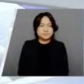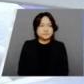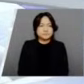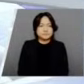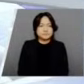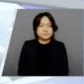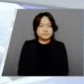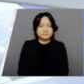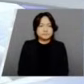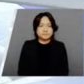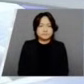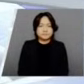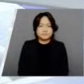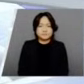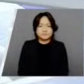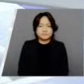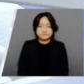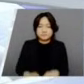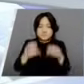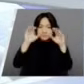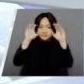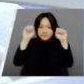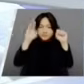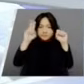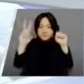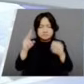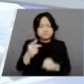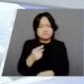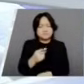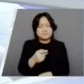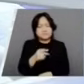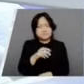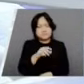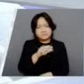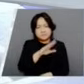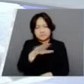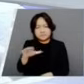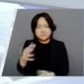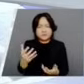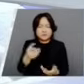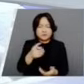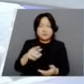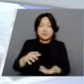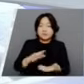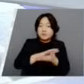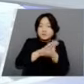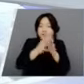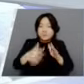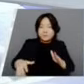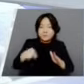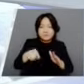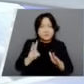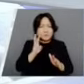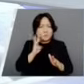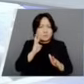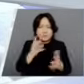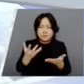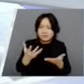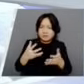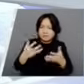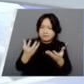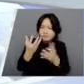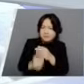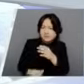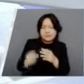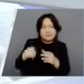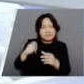Pinatututukan ni Pangulong Bongbong Marcos ang kawalan pa rin ng kuryente at tubig sa Catanduanes at ang pagbangon ng mga nawala ng tirahan. At sa Nueva Ecija naman,